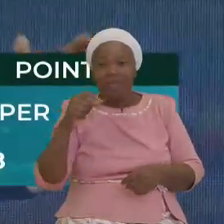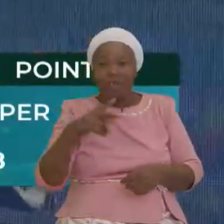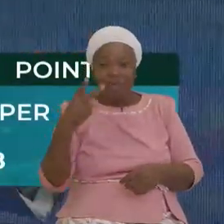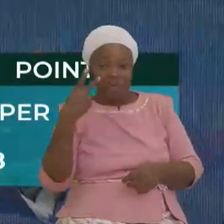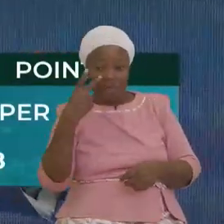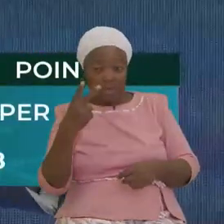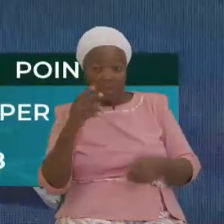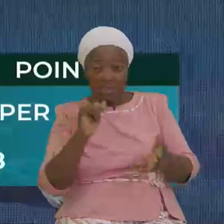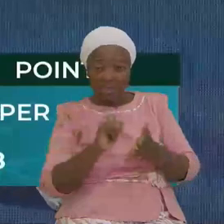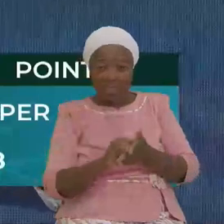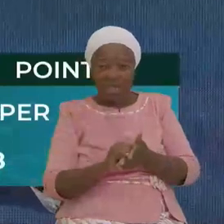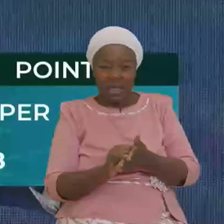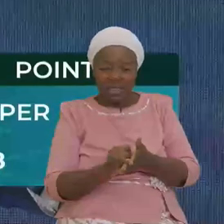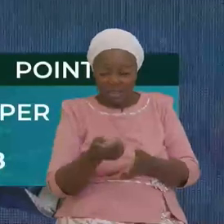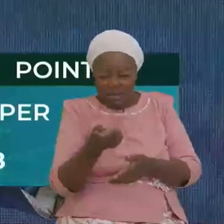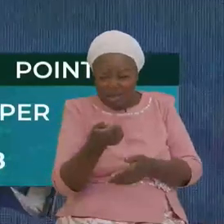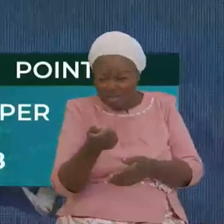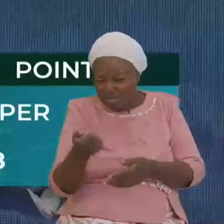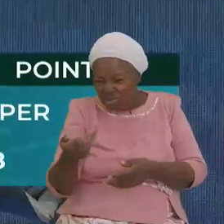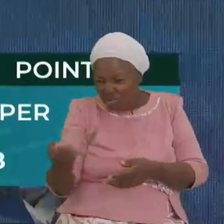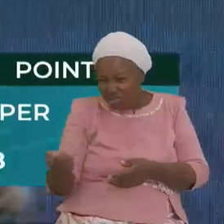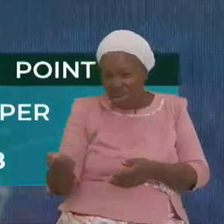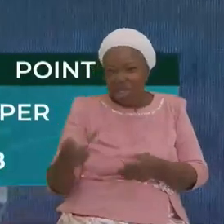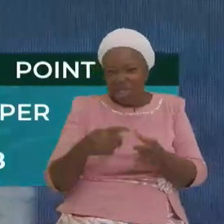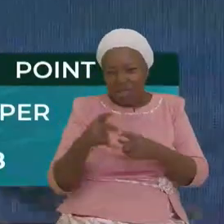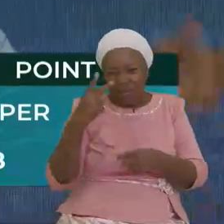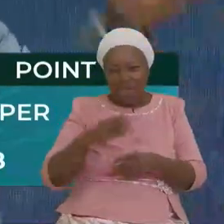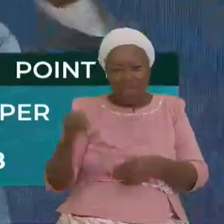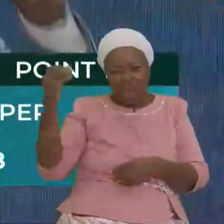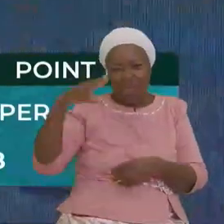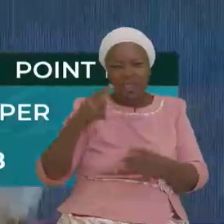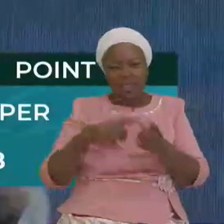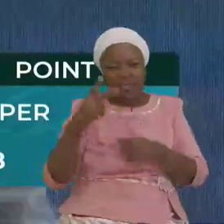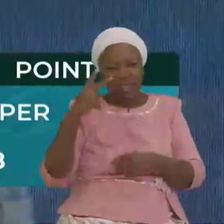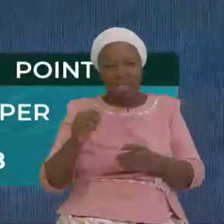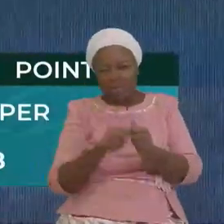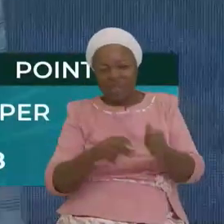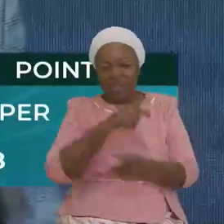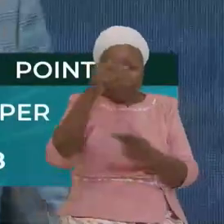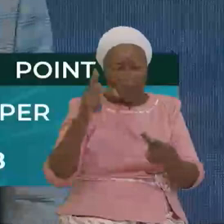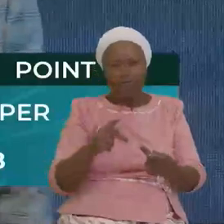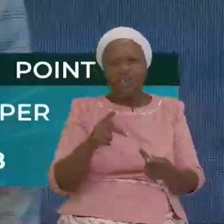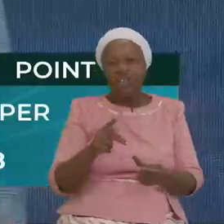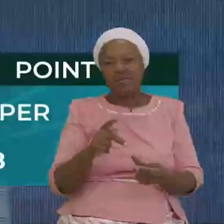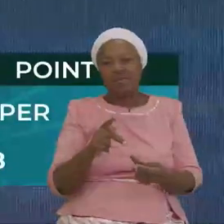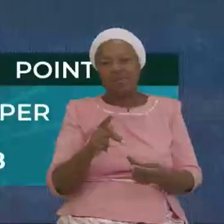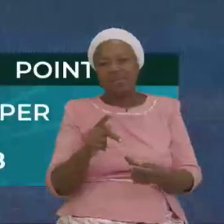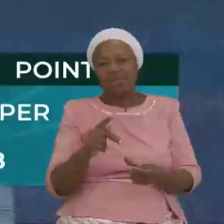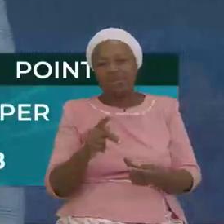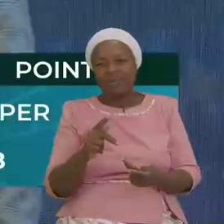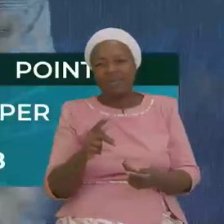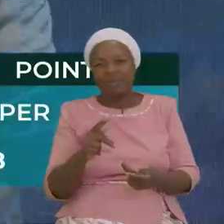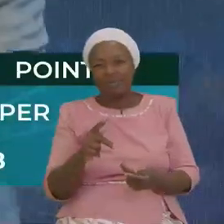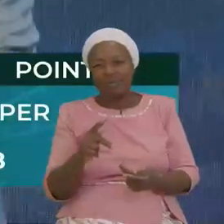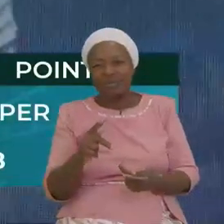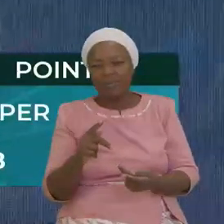Oui, disons, quand on voit cela, un grain de sable, quand on voit cela au microscope,